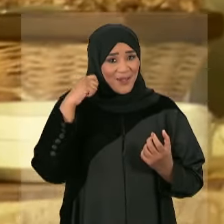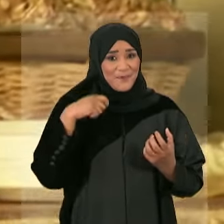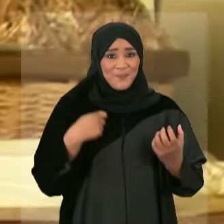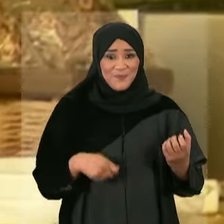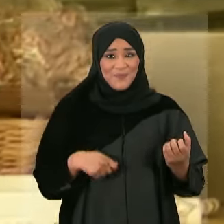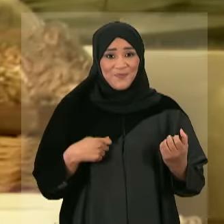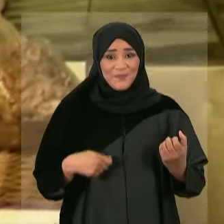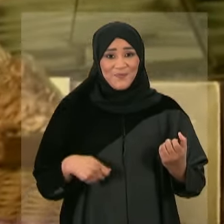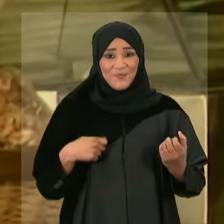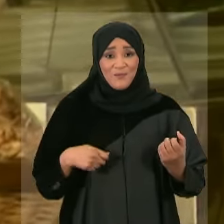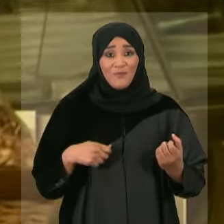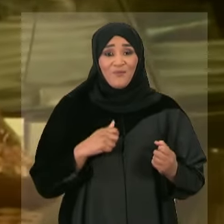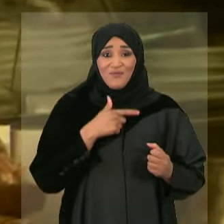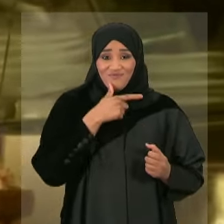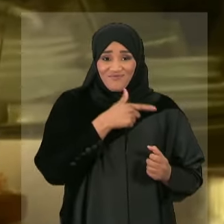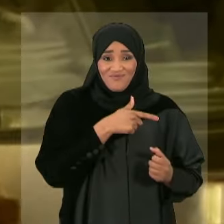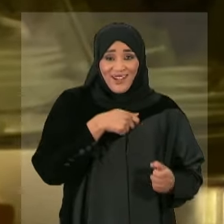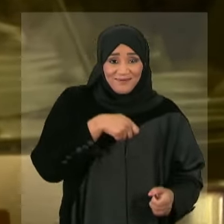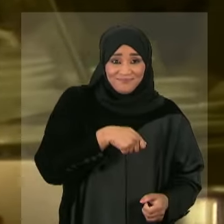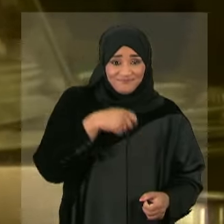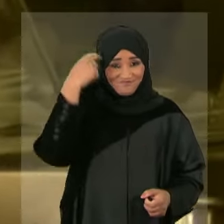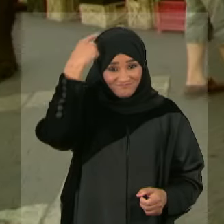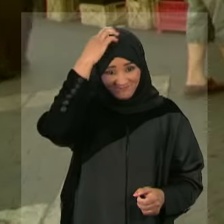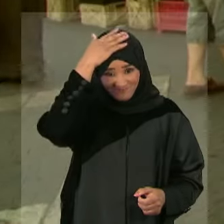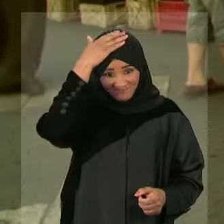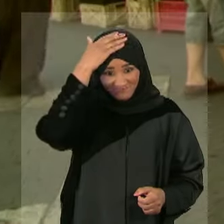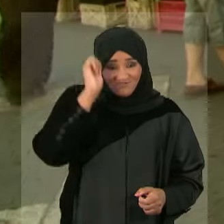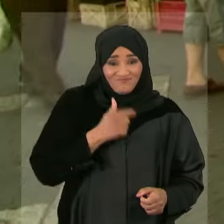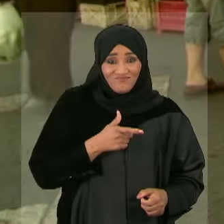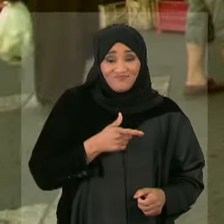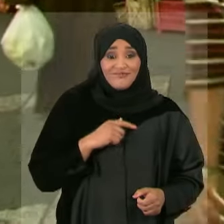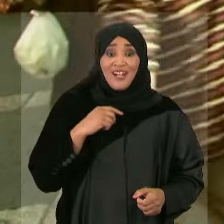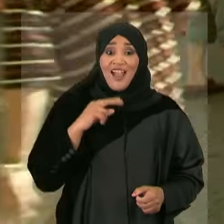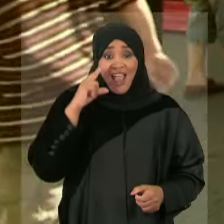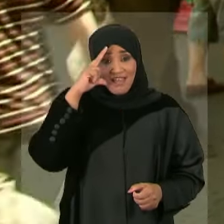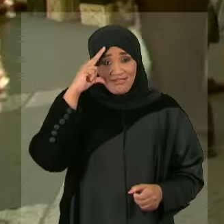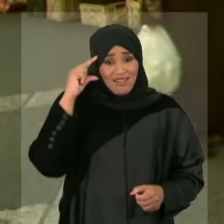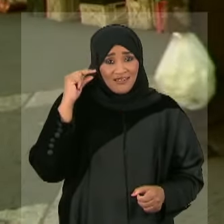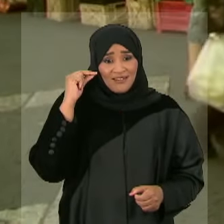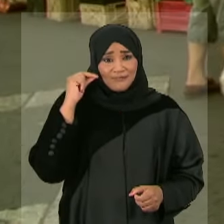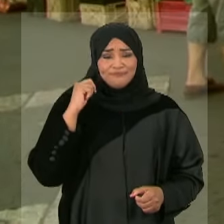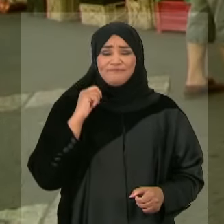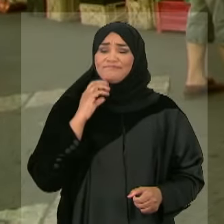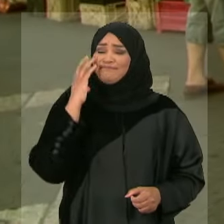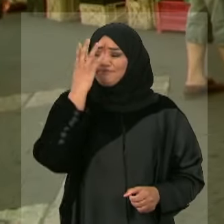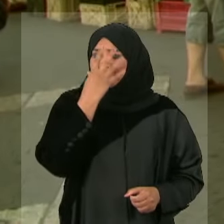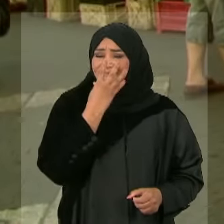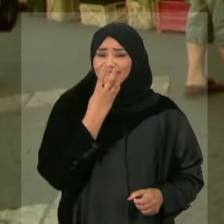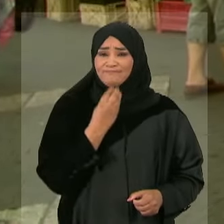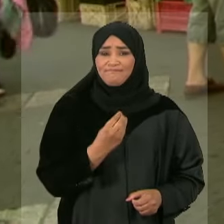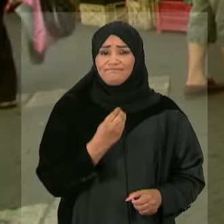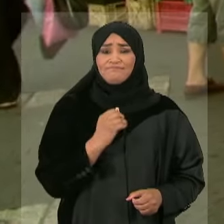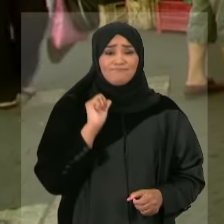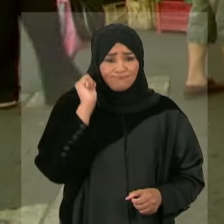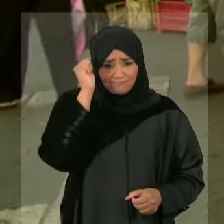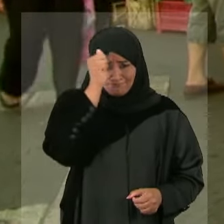مصر أجمل بلد في العالم، أحلى بلد في العالم، أقدس منطقة في العالم، ما بقبلهاش في كل العالم. بلد سيد